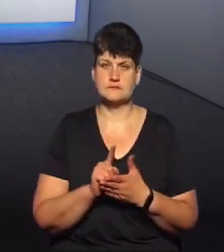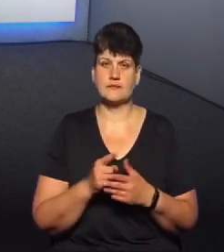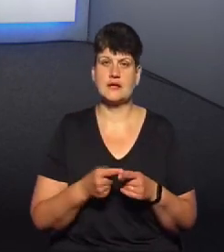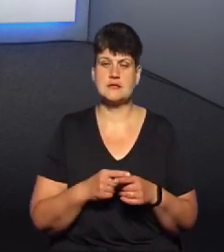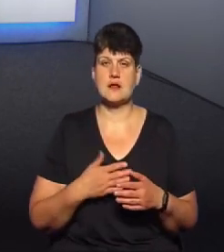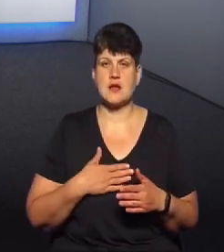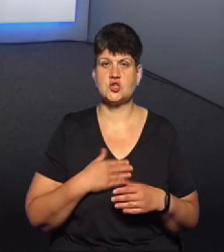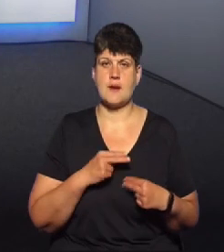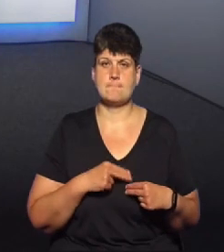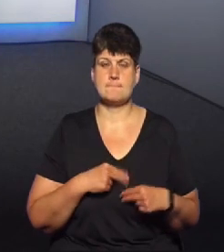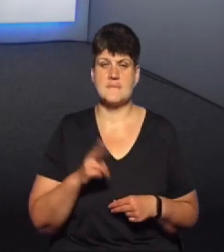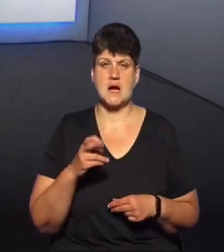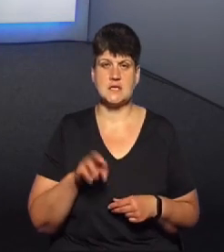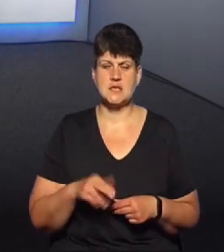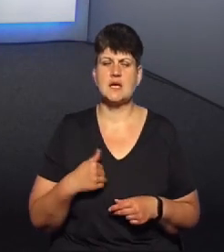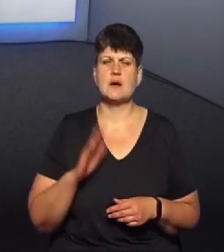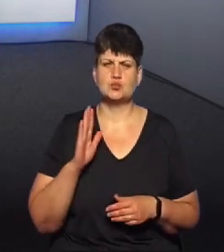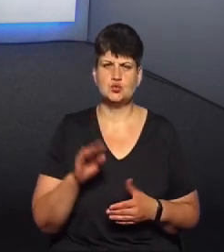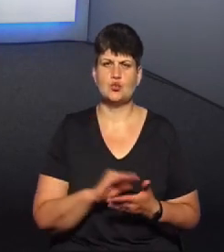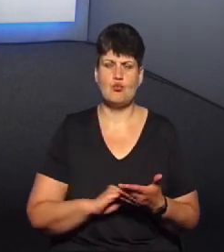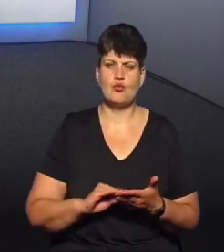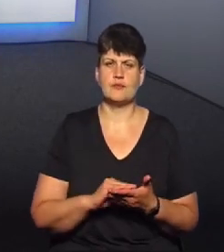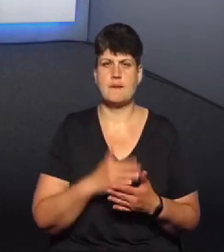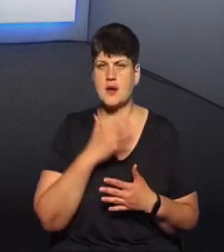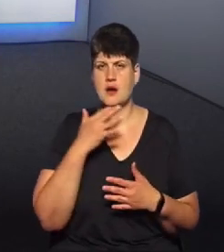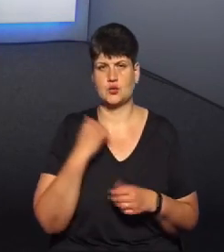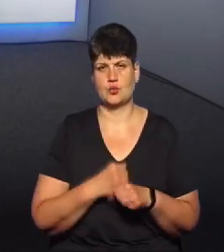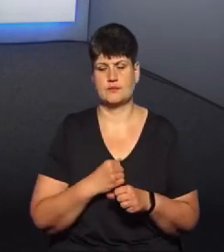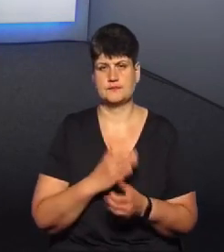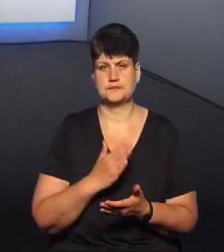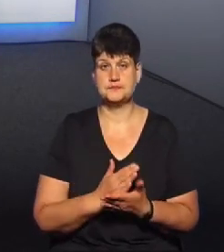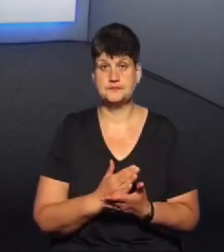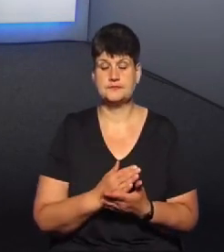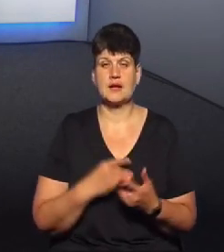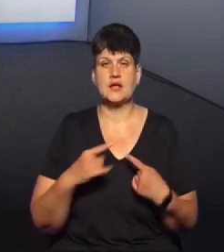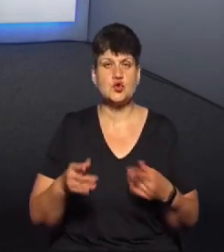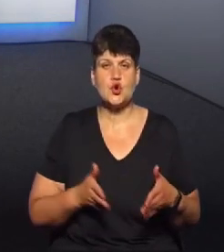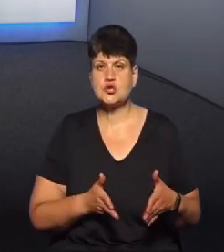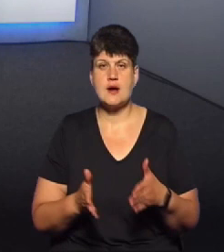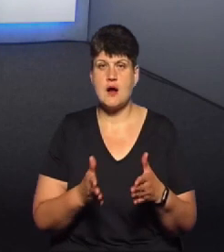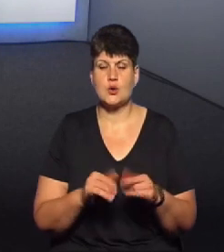Я вже буду повторюватись, бо ми багато працюємо. І іншого шляху для розвитку немає.